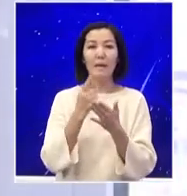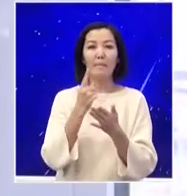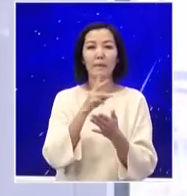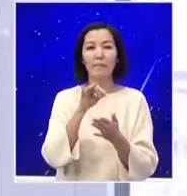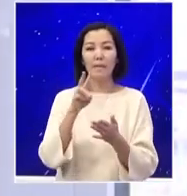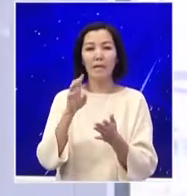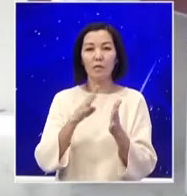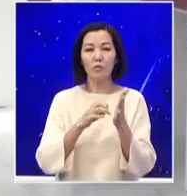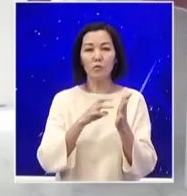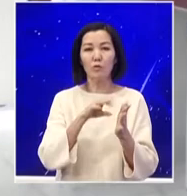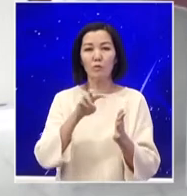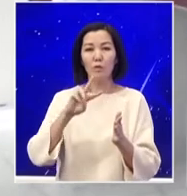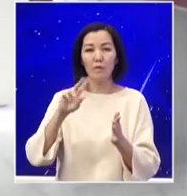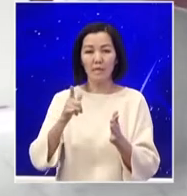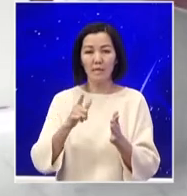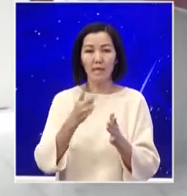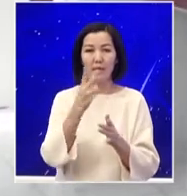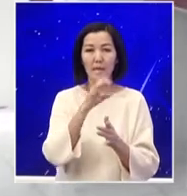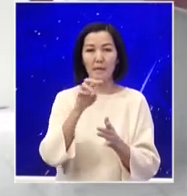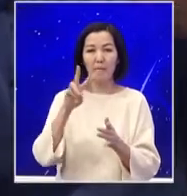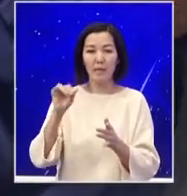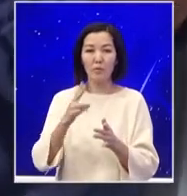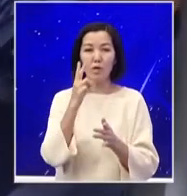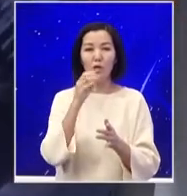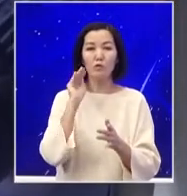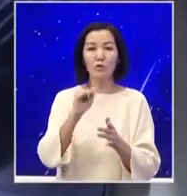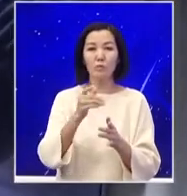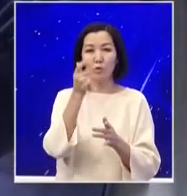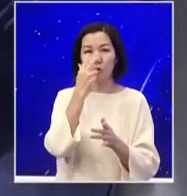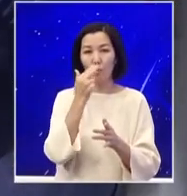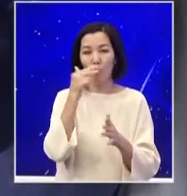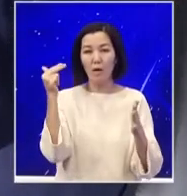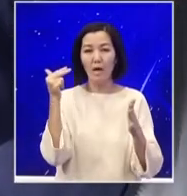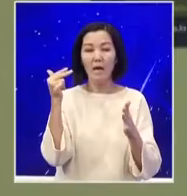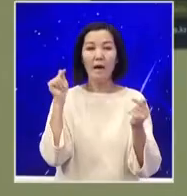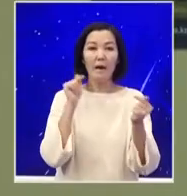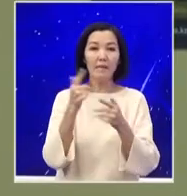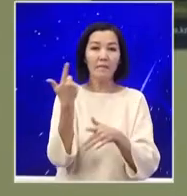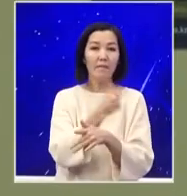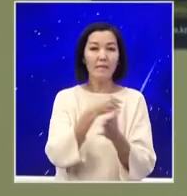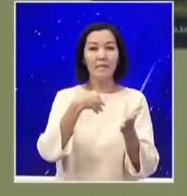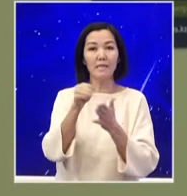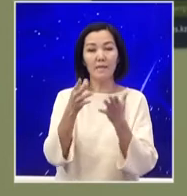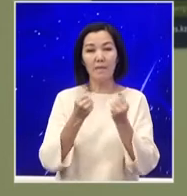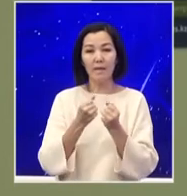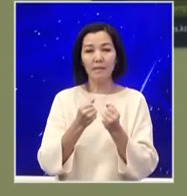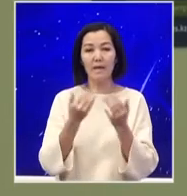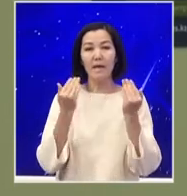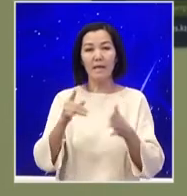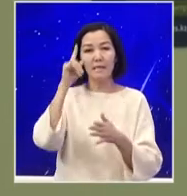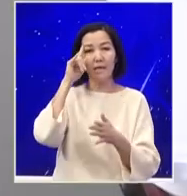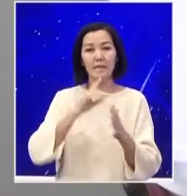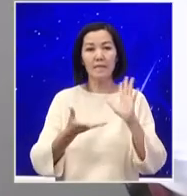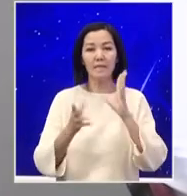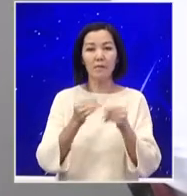1 миллиард 900 миллион теңгеге 2 миллион 200 мың тұмауға қарсы вакцина сатып алыныпты. Бүгінге дейін елде